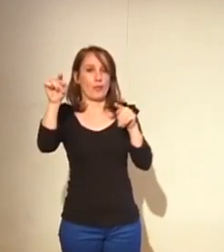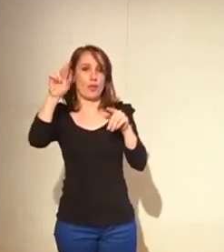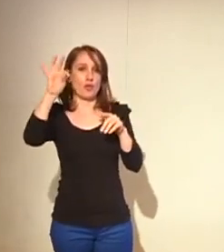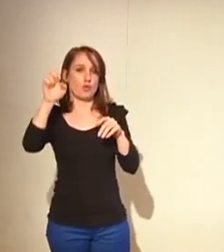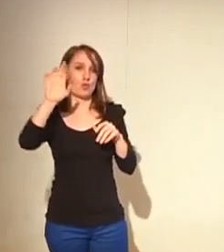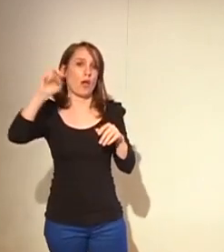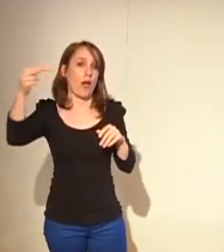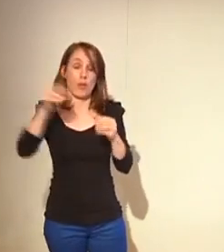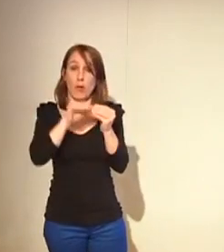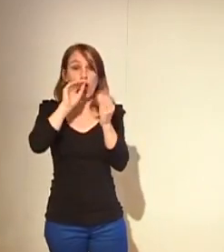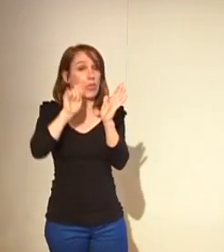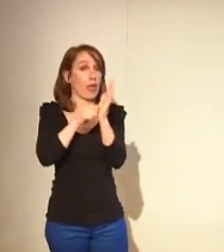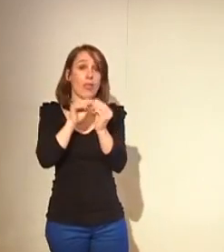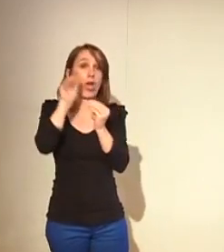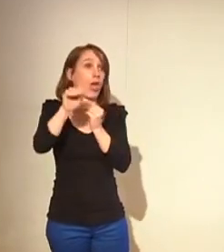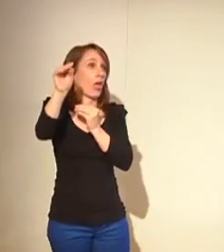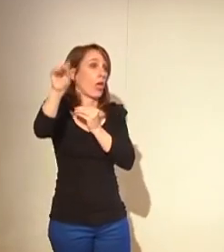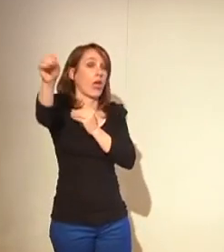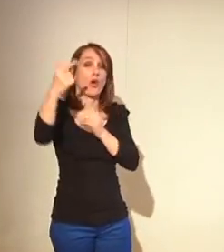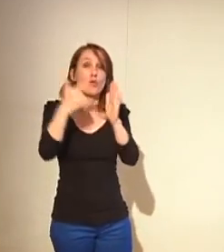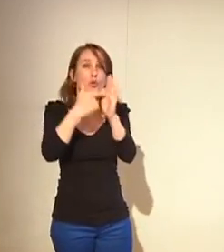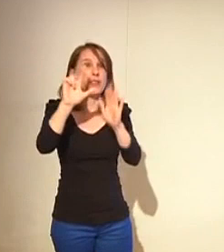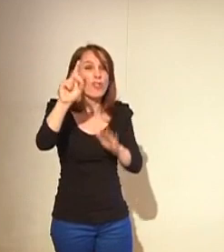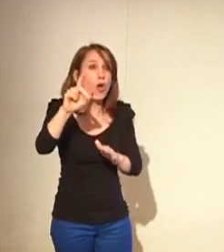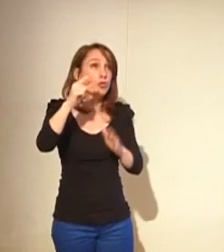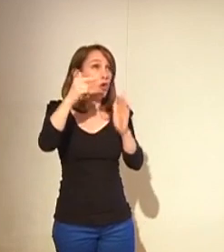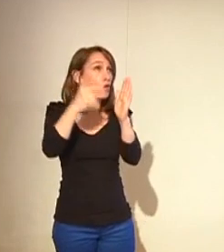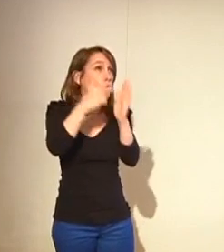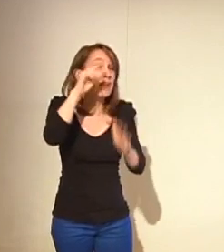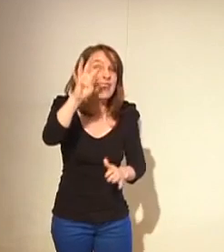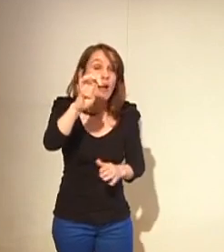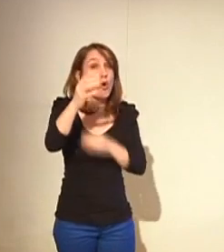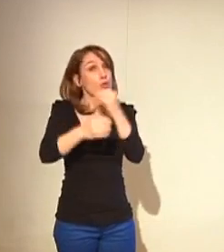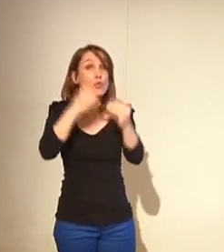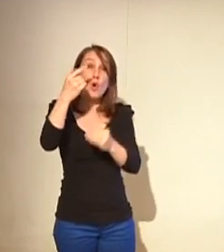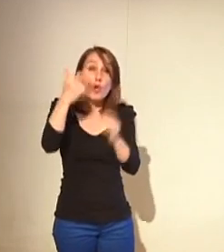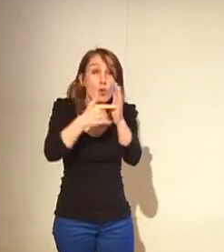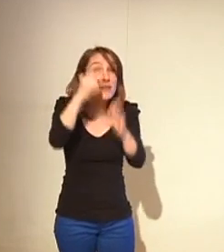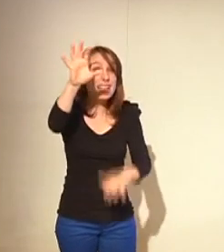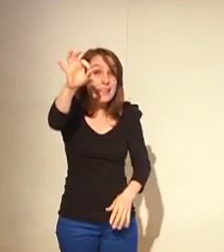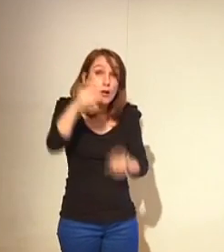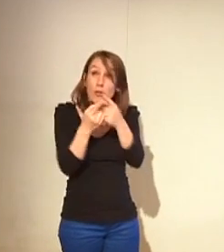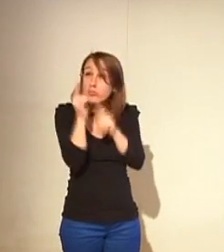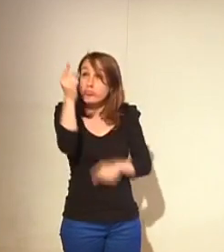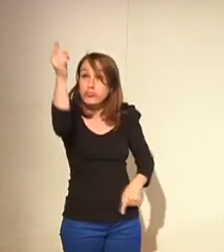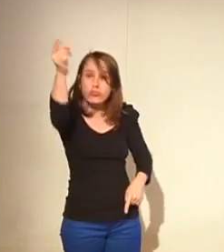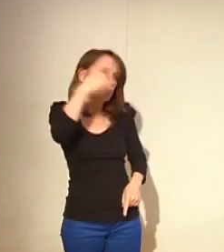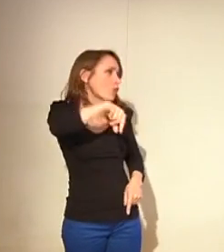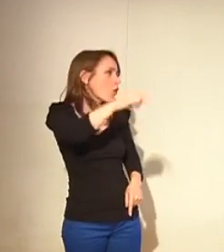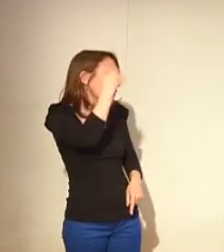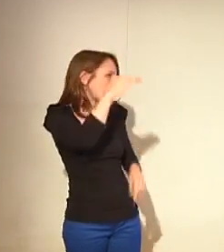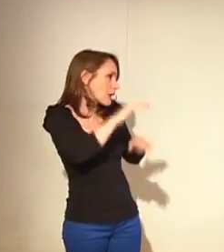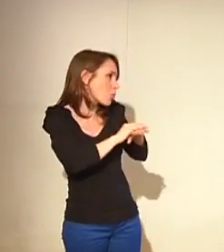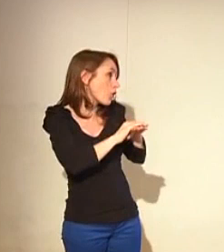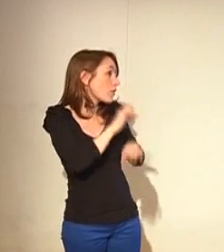qui est maintenant retenue c'est 2030 2040 voire 2050 alors vous en connaissez la raison bien évidemment